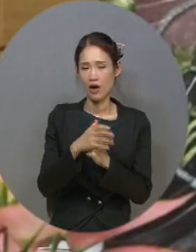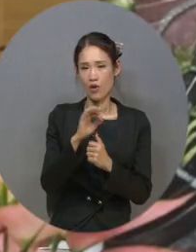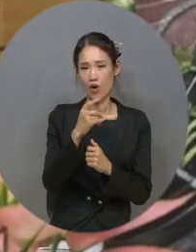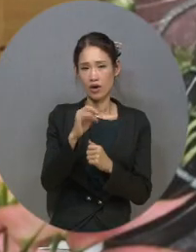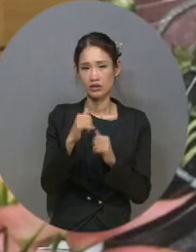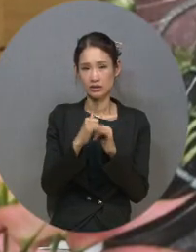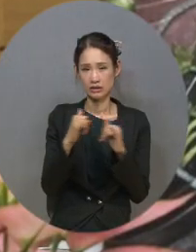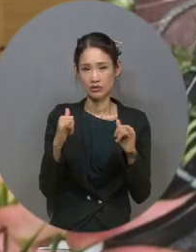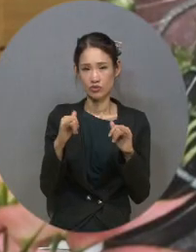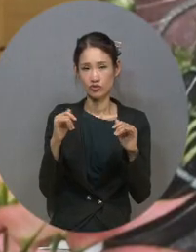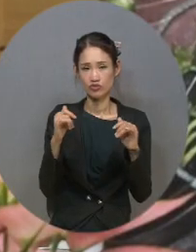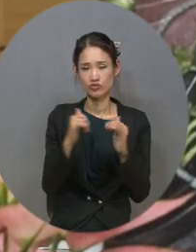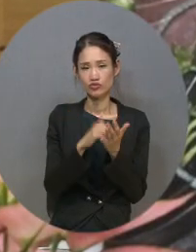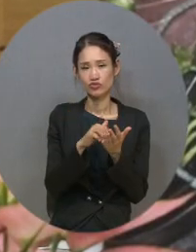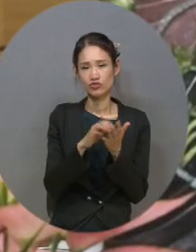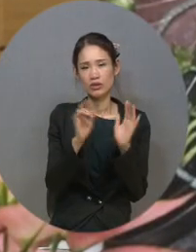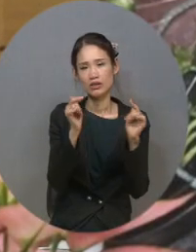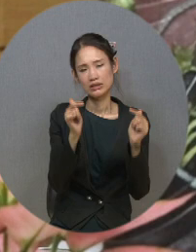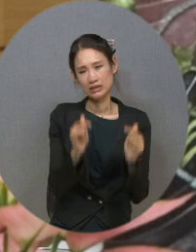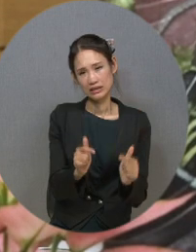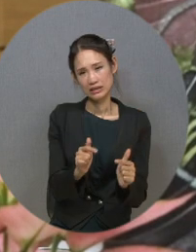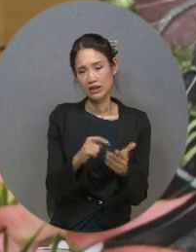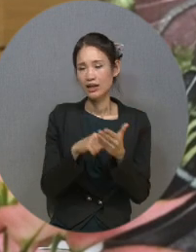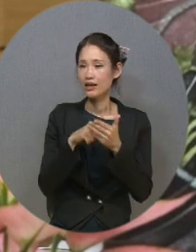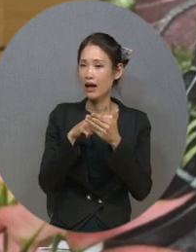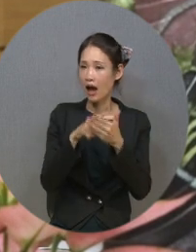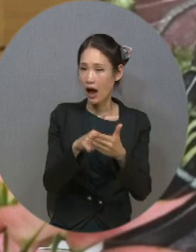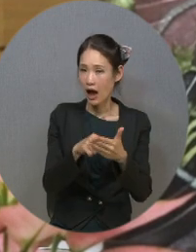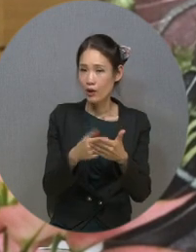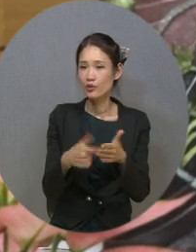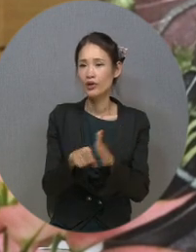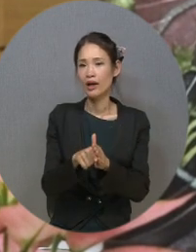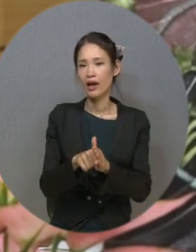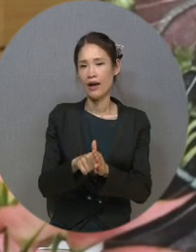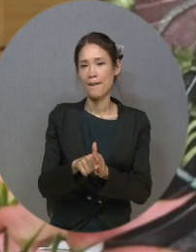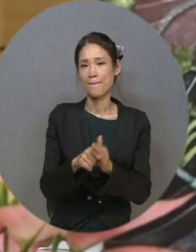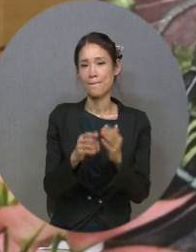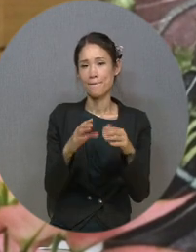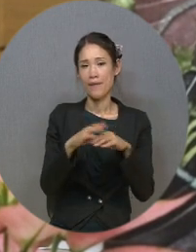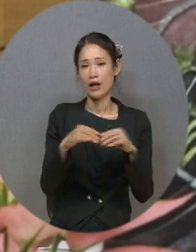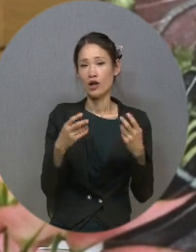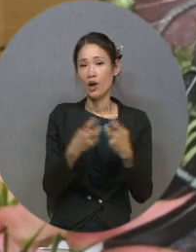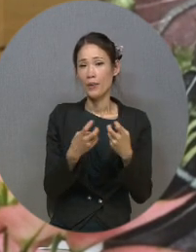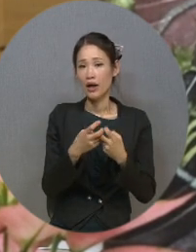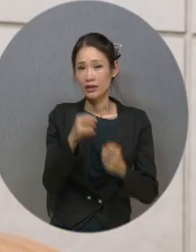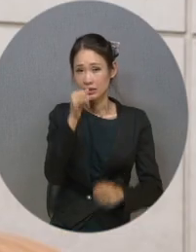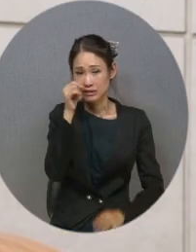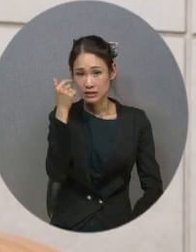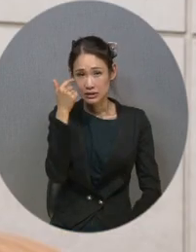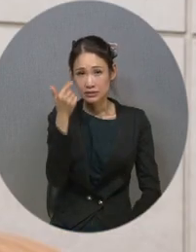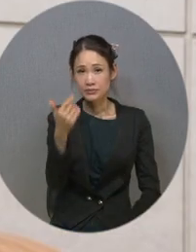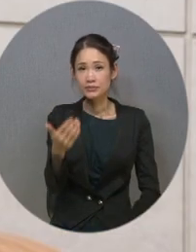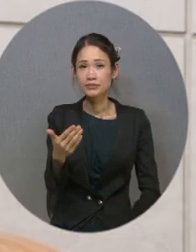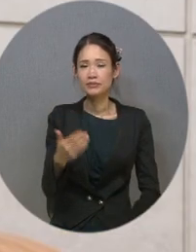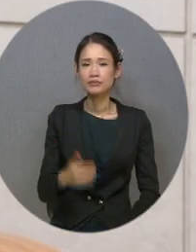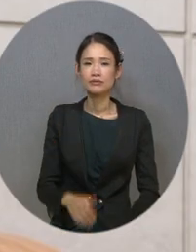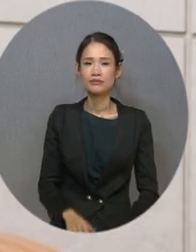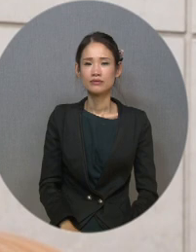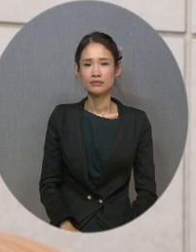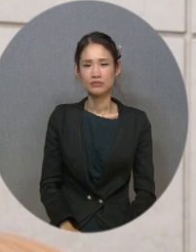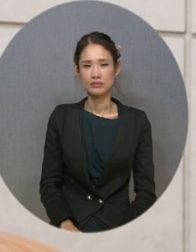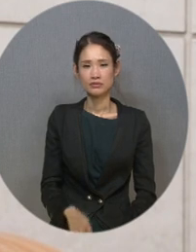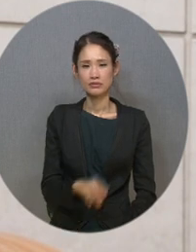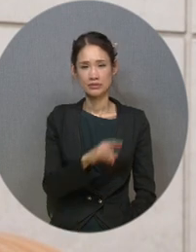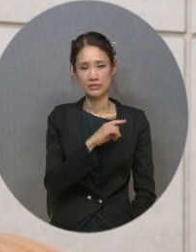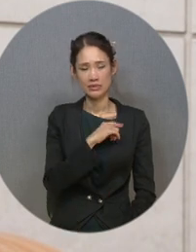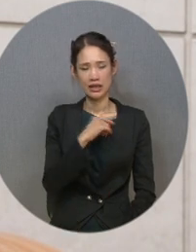감소 극복에 대해 강구하고 있는 또 방안을 가지고 있을 듯한데요. 말씀해 주십시오. 그 이제